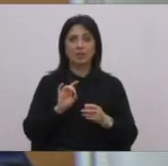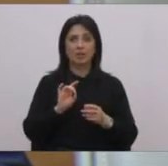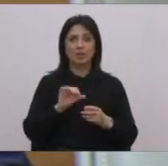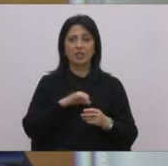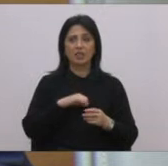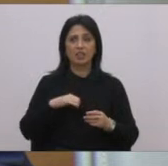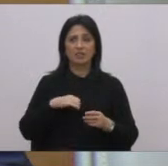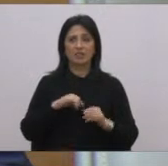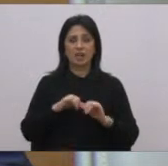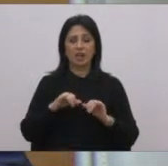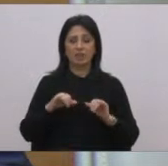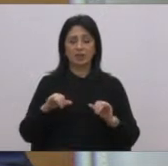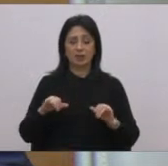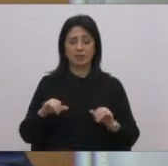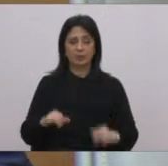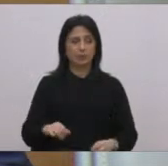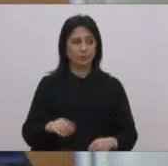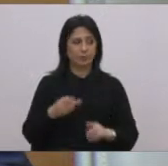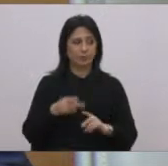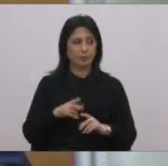kiton, ganuitarebis, am,